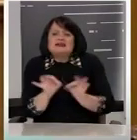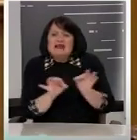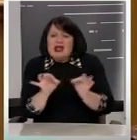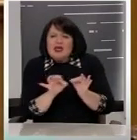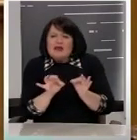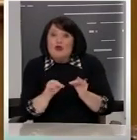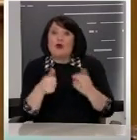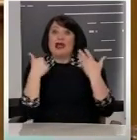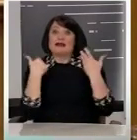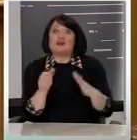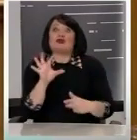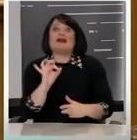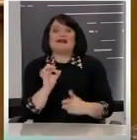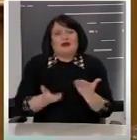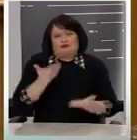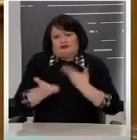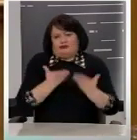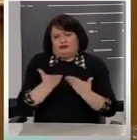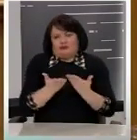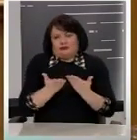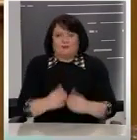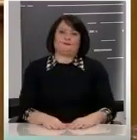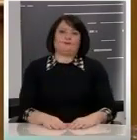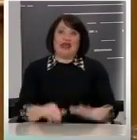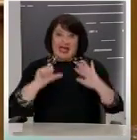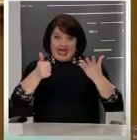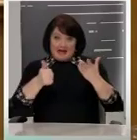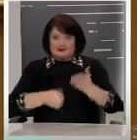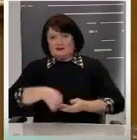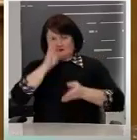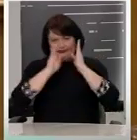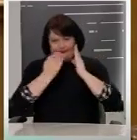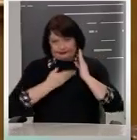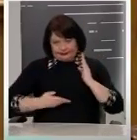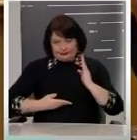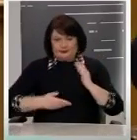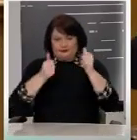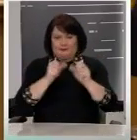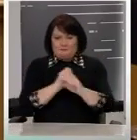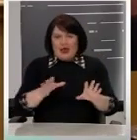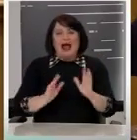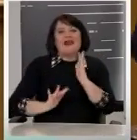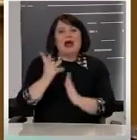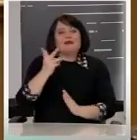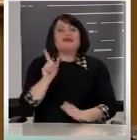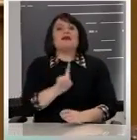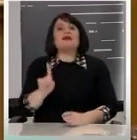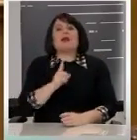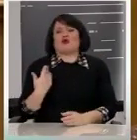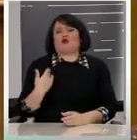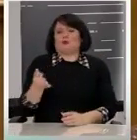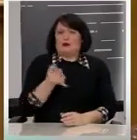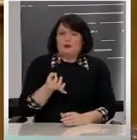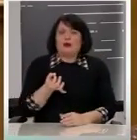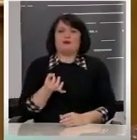στα 650. Η έκτη πληγή είναι οι ανακοινώσεις για την ανάπτυξη. Προηγουμένως ο κύριος Μητσοτάκης